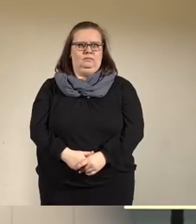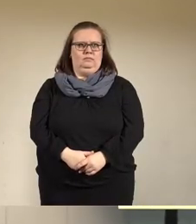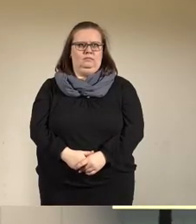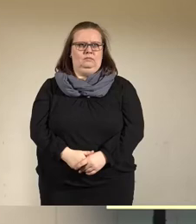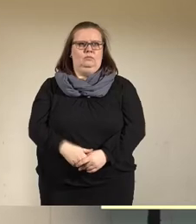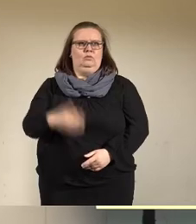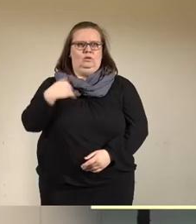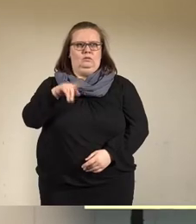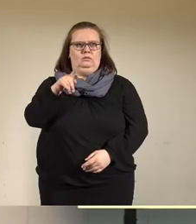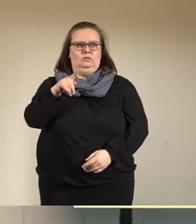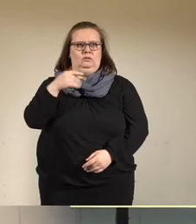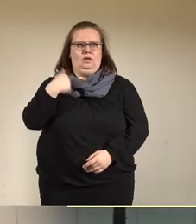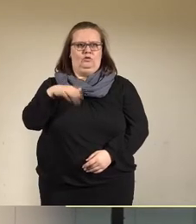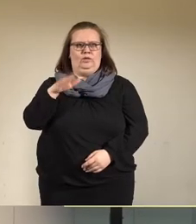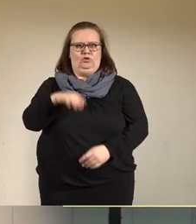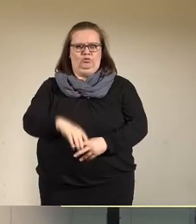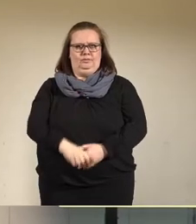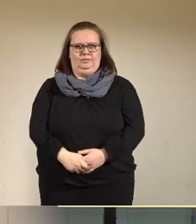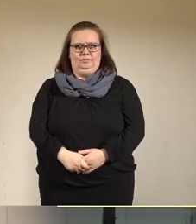Dann noch Geschäftsordnung, Herr Schwelig.